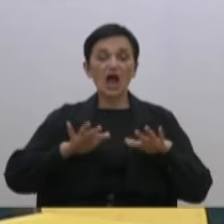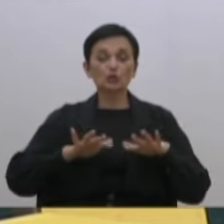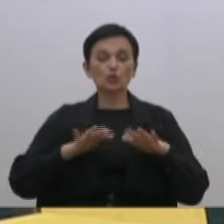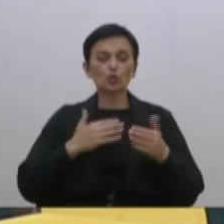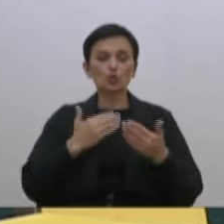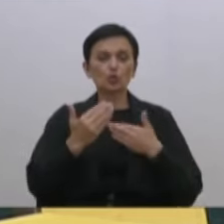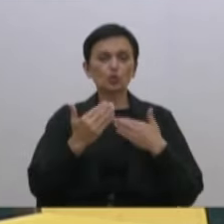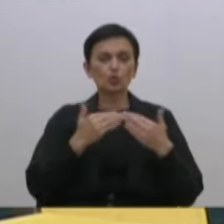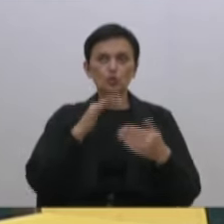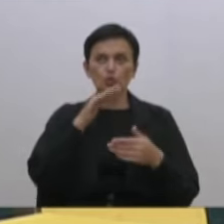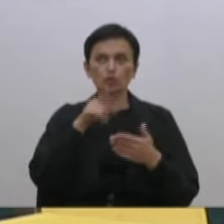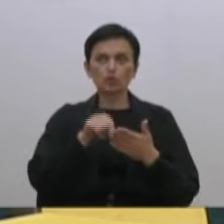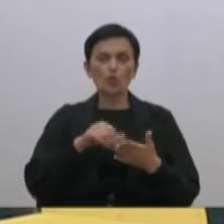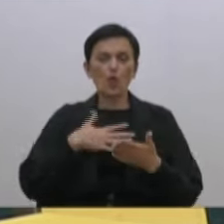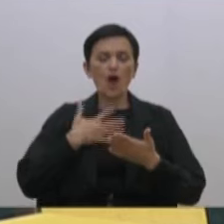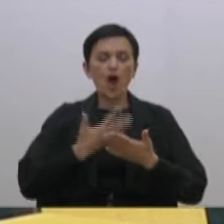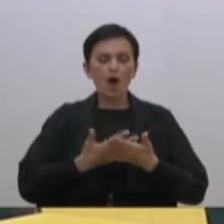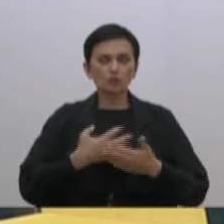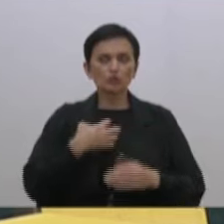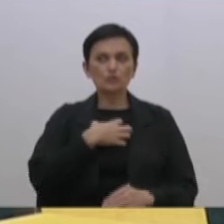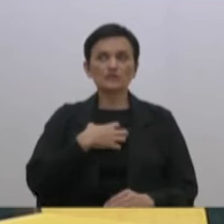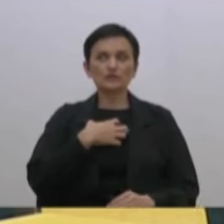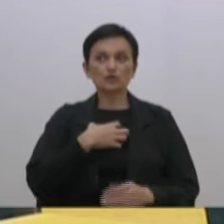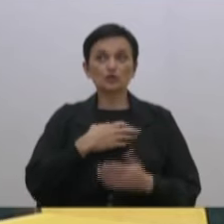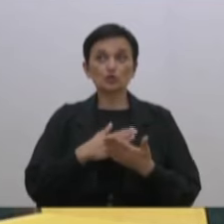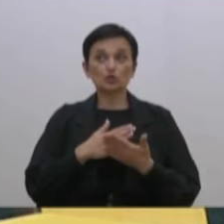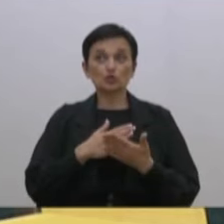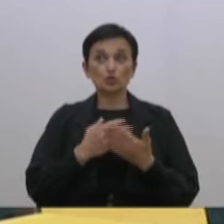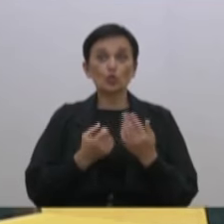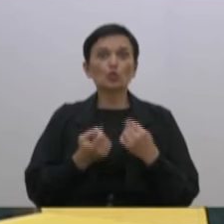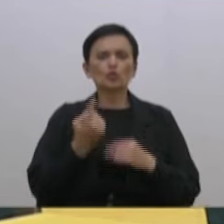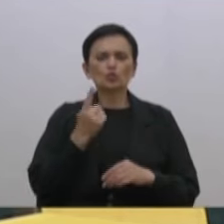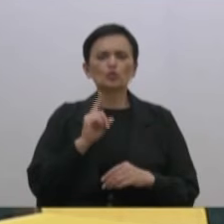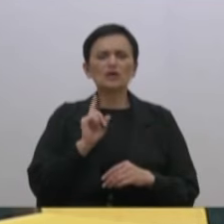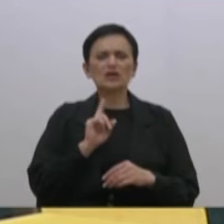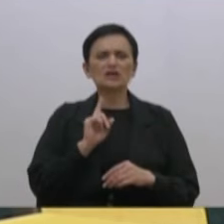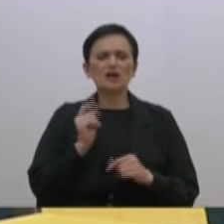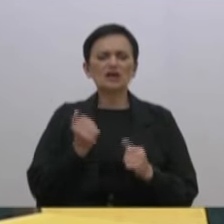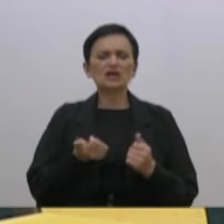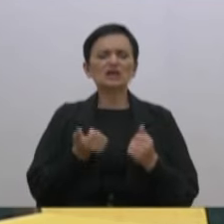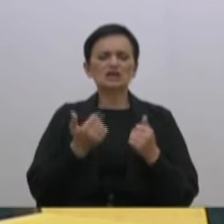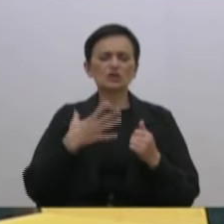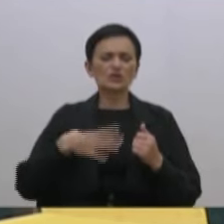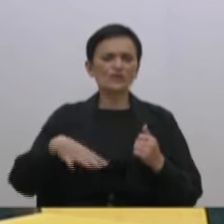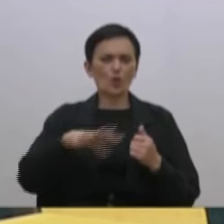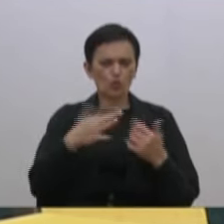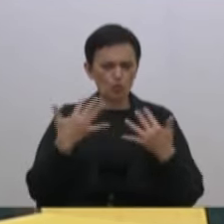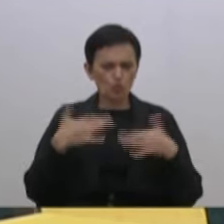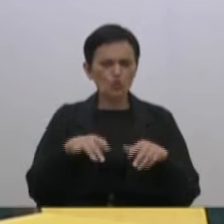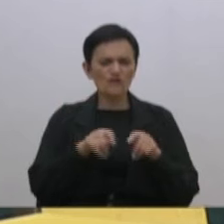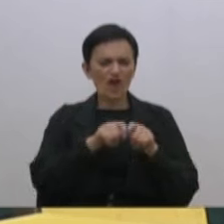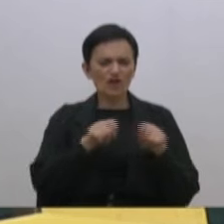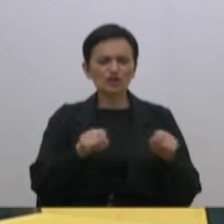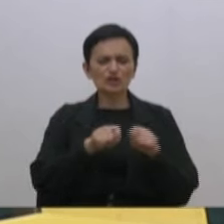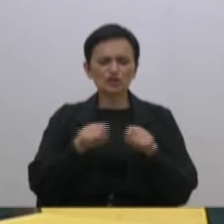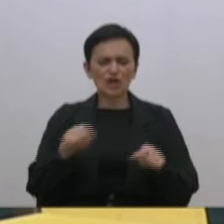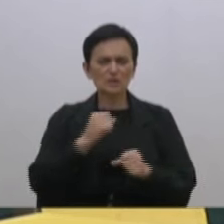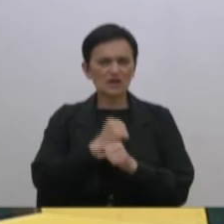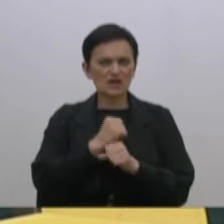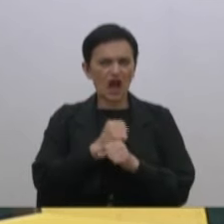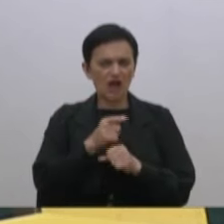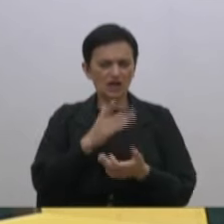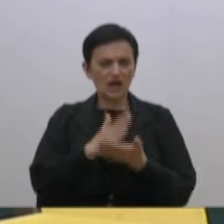დროს კიდე აქტუალურია, მნიშვნელოვანია და თურმე რამდენი რამია ამ ქვეყანაში უკვე შექმნილი, გაკეთებული